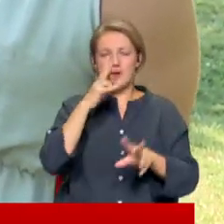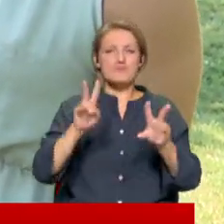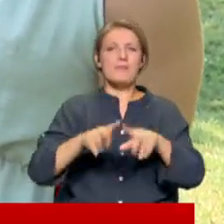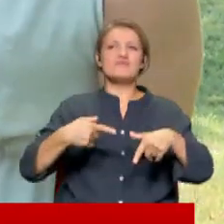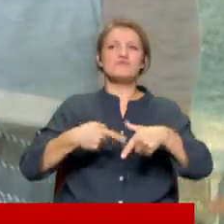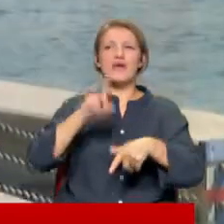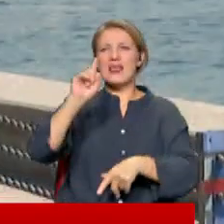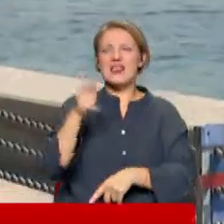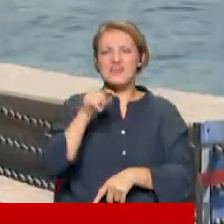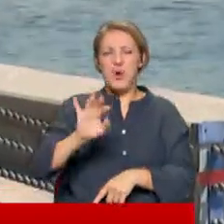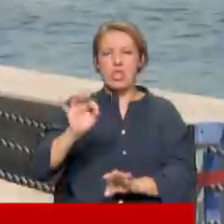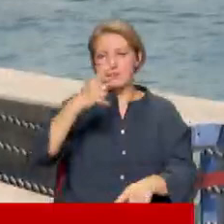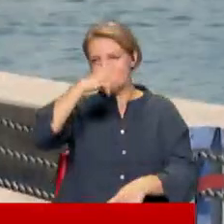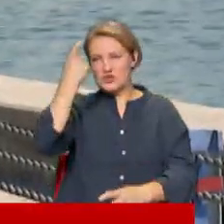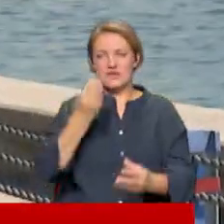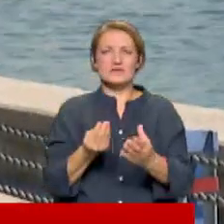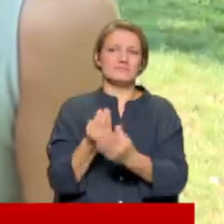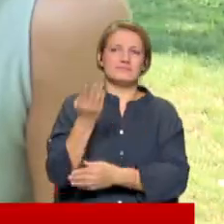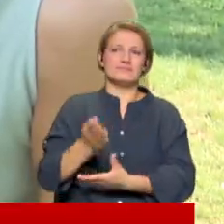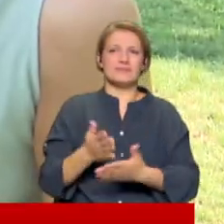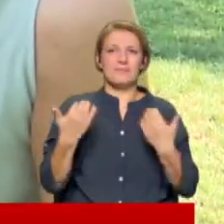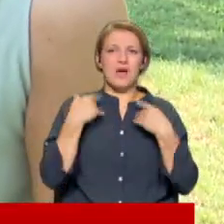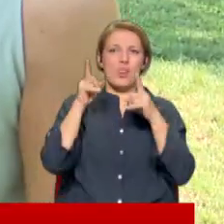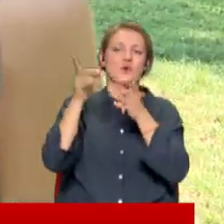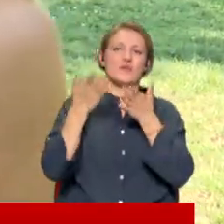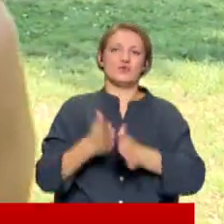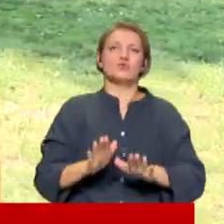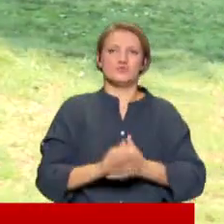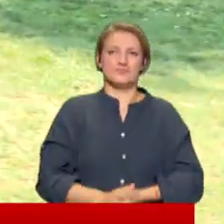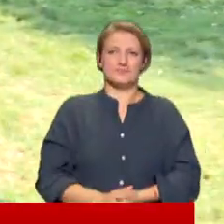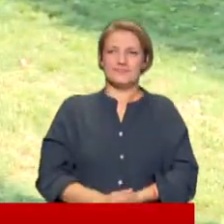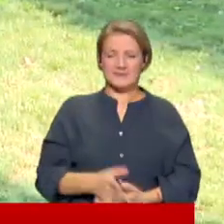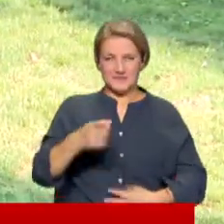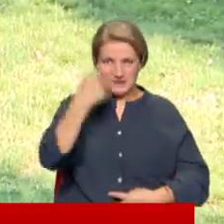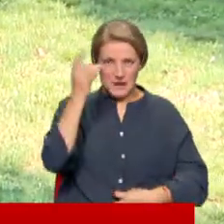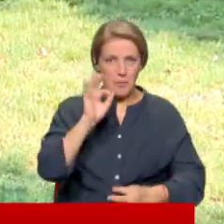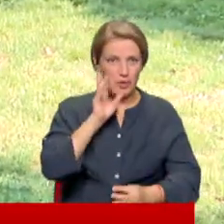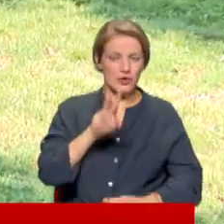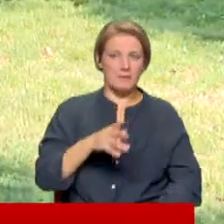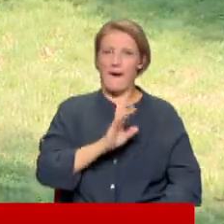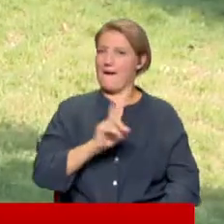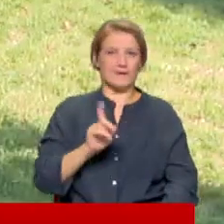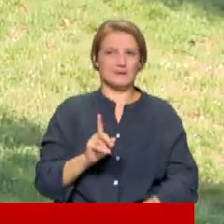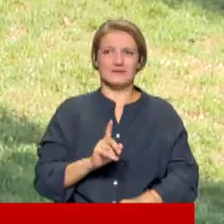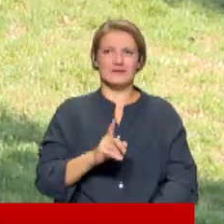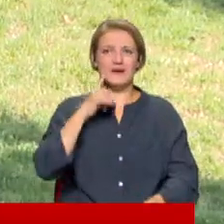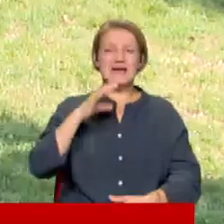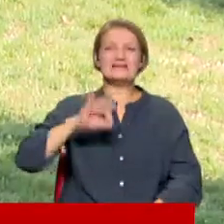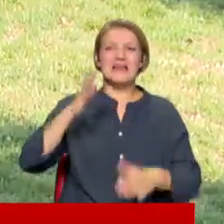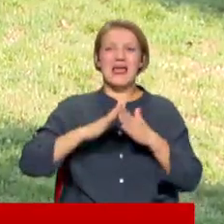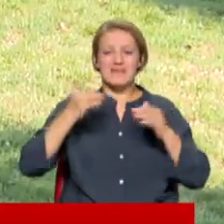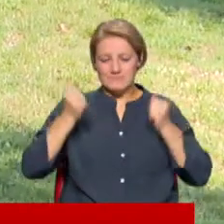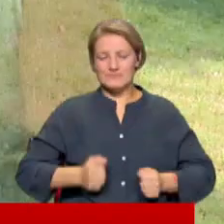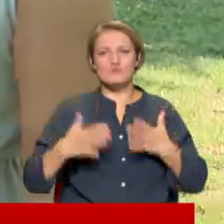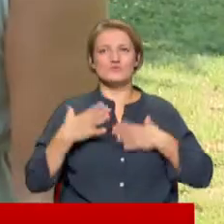Furkan ilk kez böyle bir sıcakla karşılaştı yani En azından bu kadar sıcak görmüş müydü Hayır insan hep evde